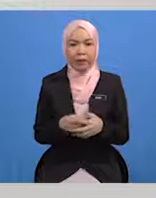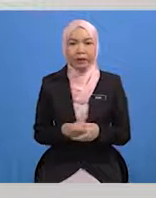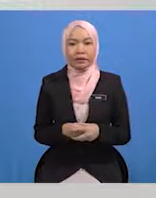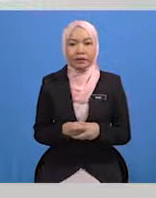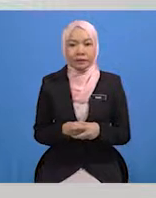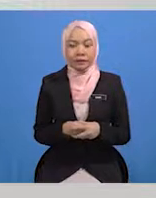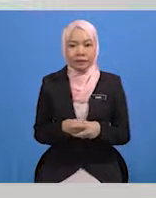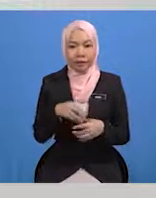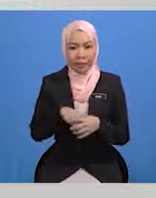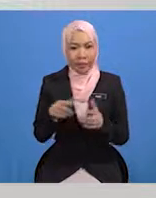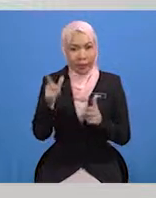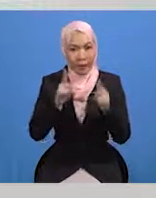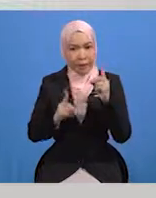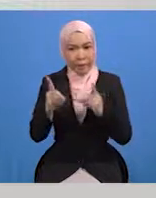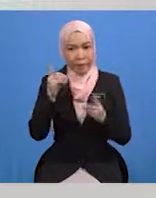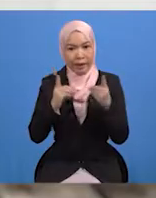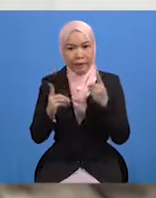Jaafar.